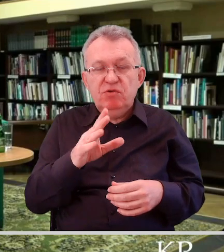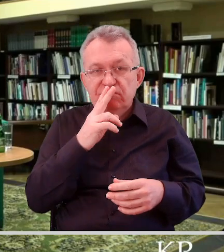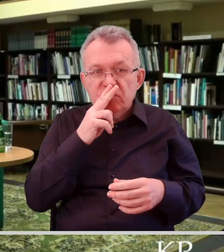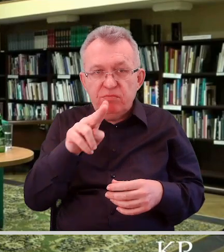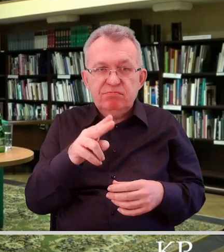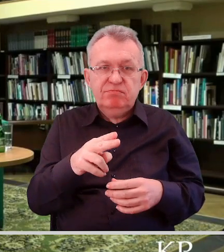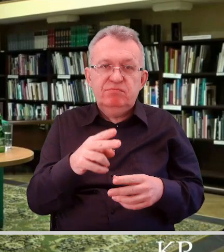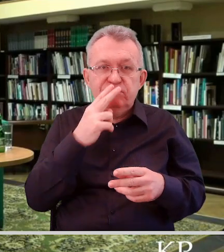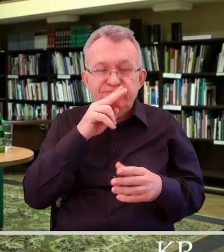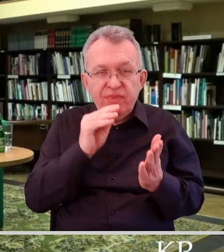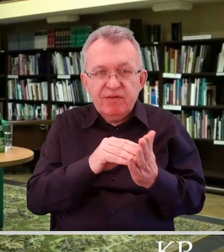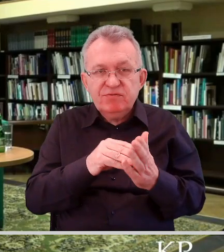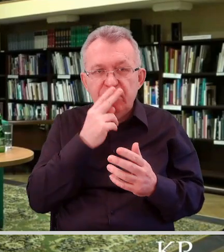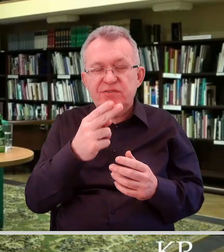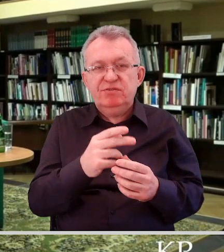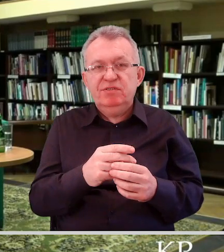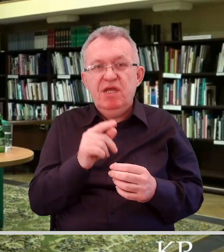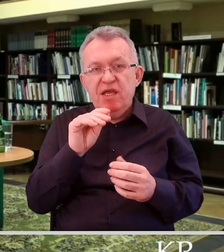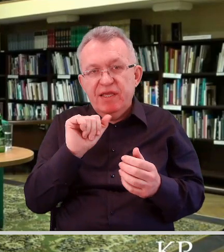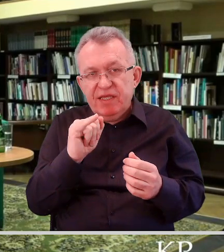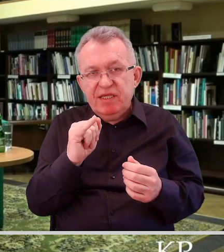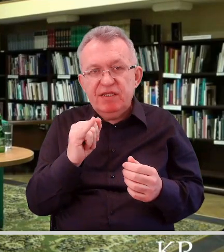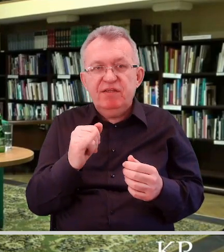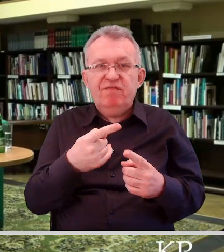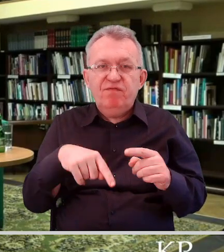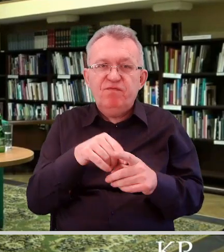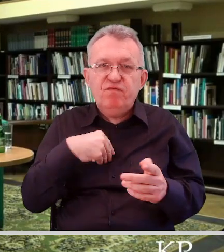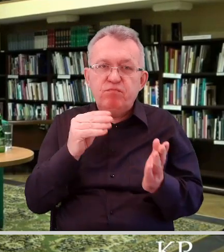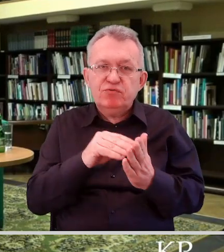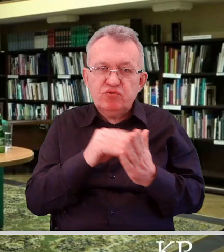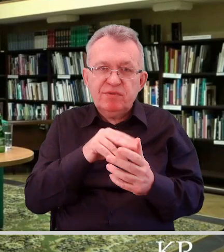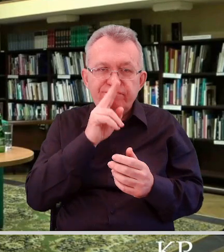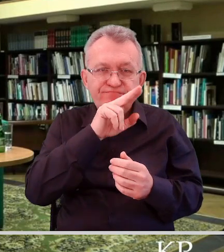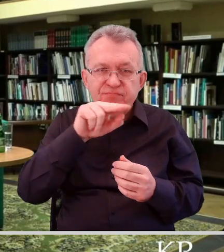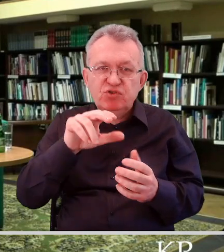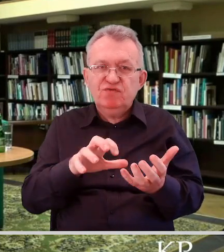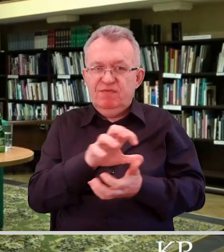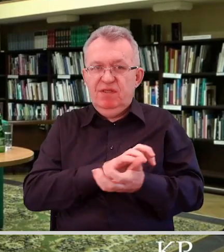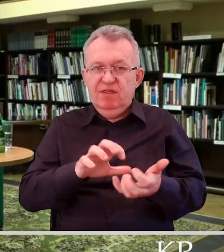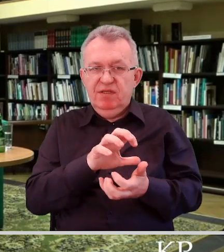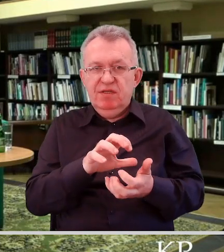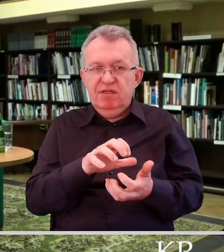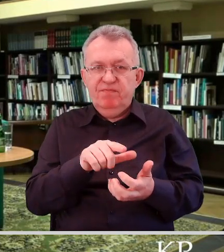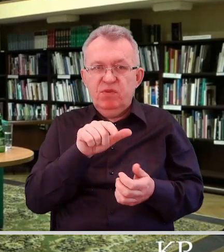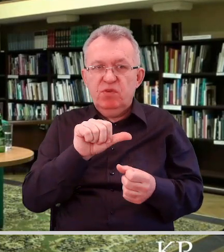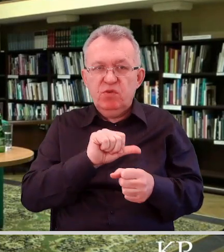poznać, rozpoznać, ale jednocześnie jakoś zrealizować własną potrzebę poznawania świata. Czasem to